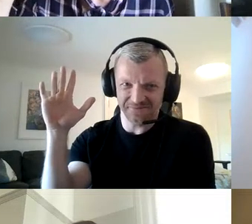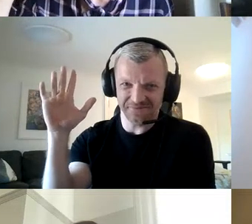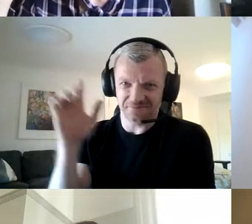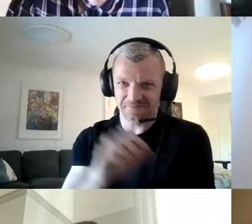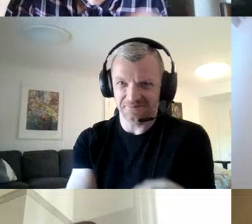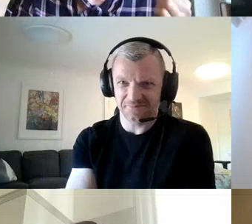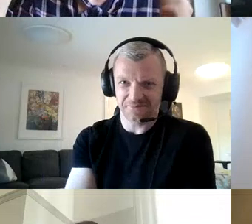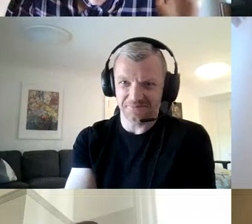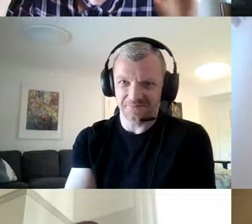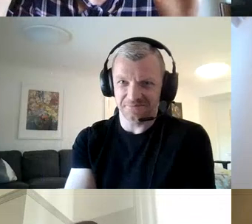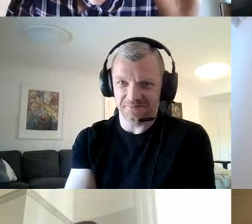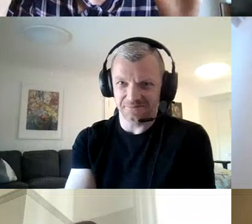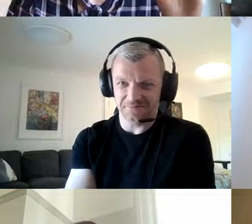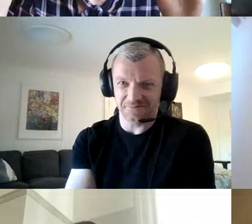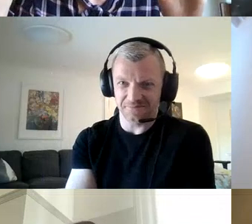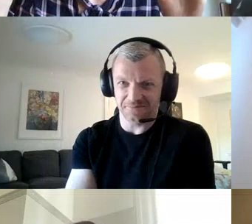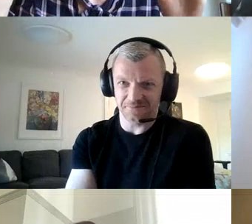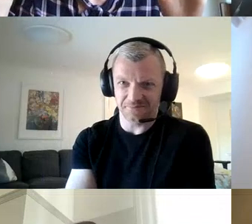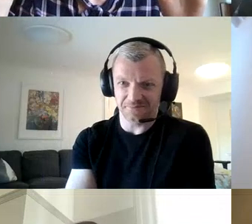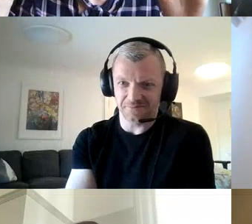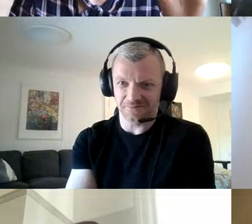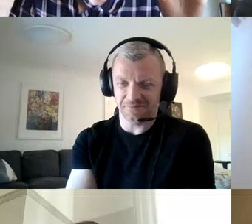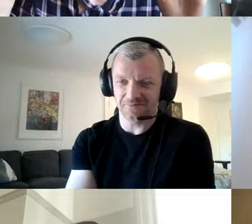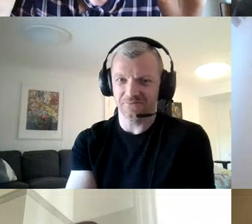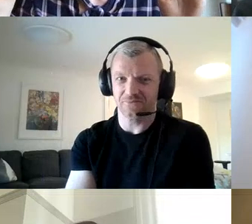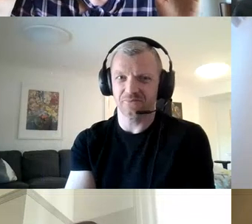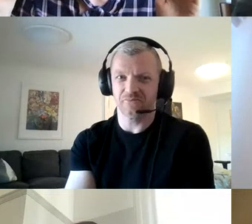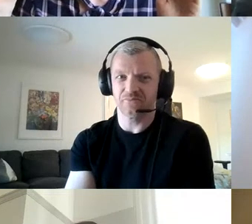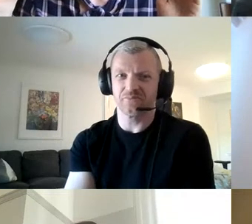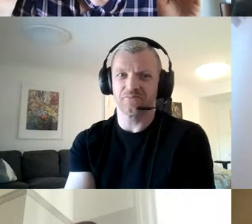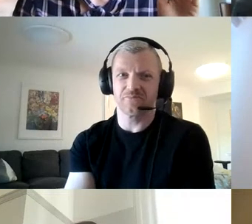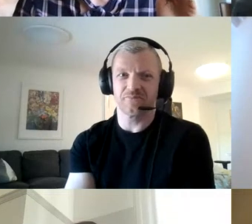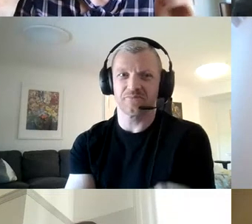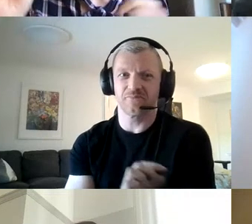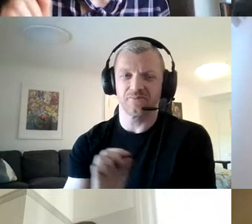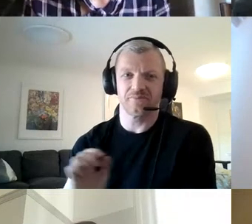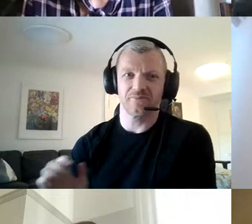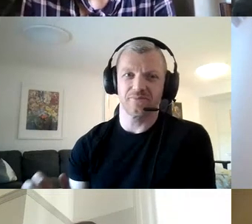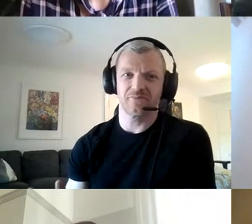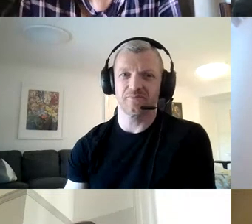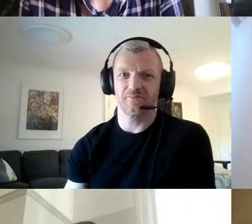Och då kan jag sammanfatta att det finns en stor